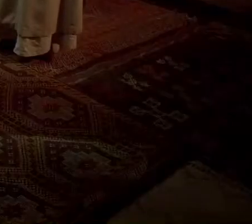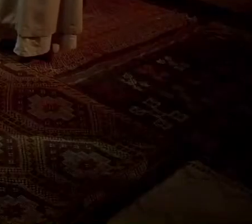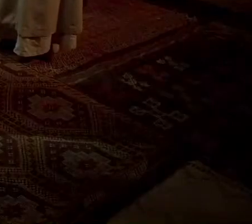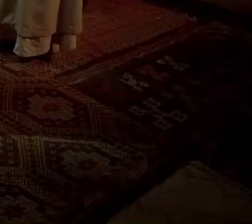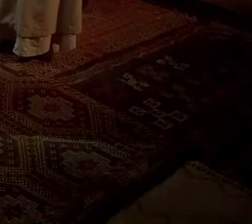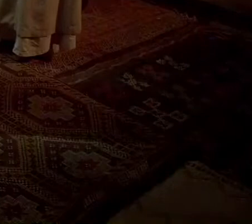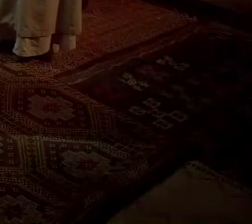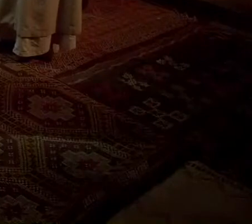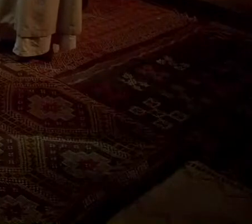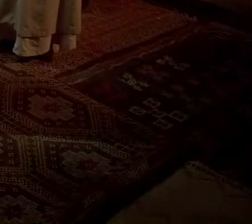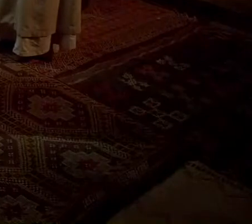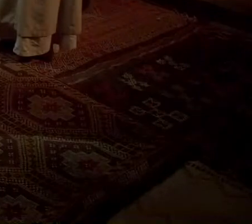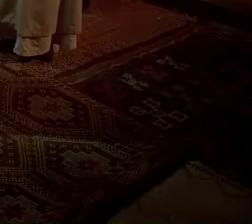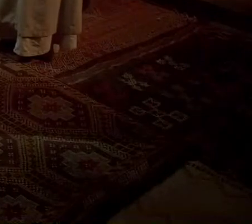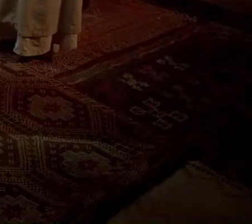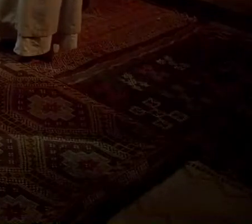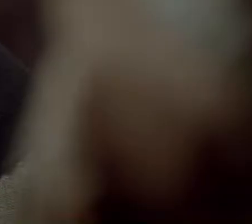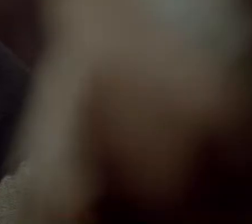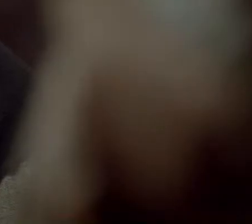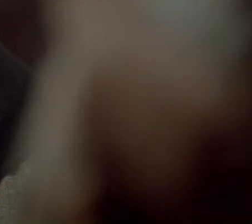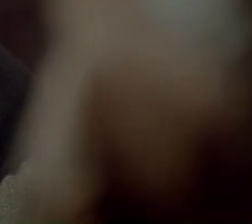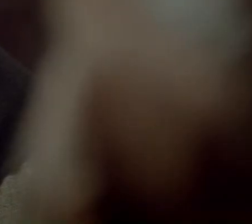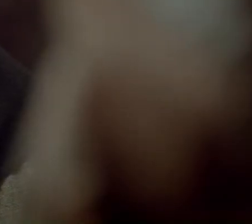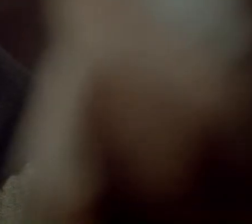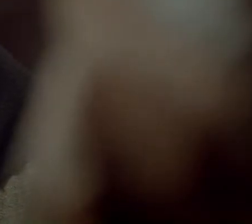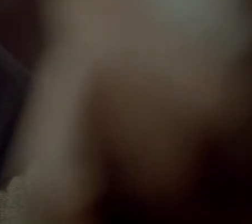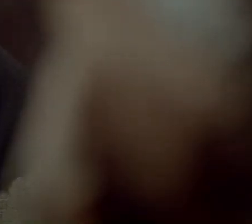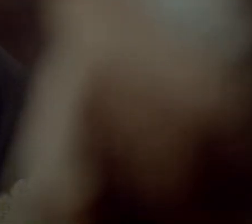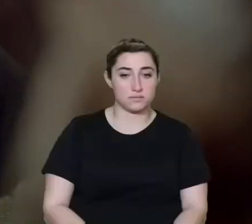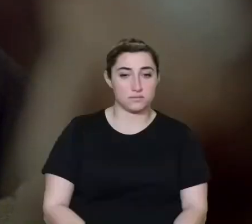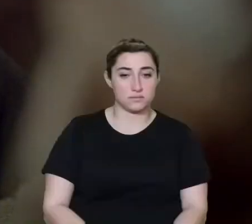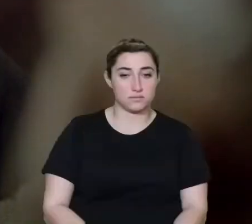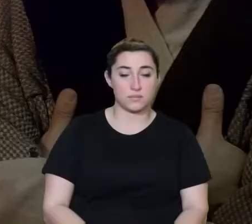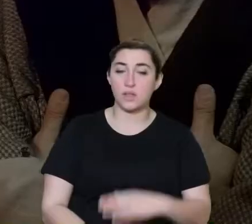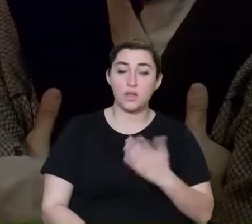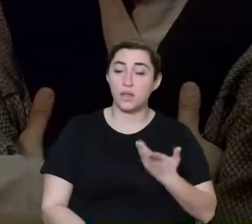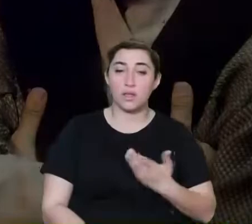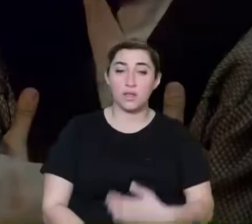Şeyh postun üstüne çıktı, ayakta dikilerek cemaati süzüyor.